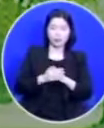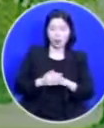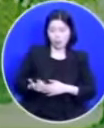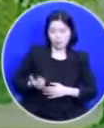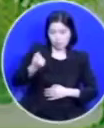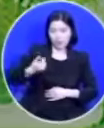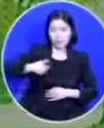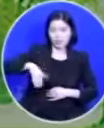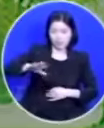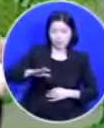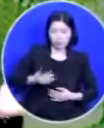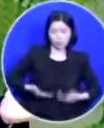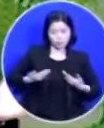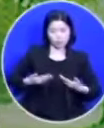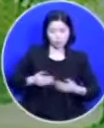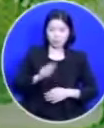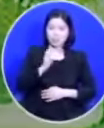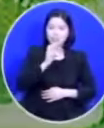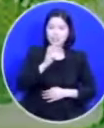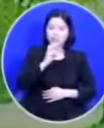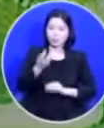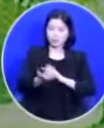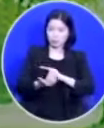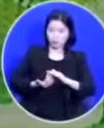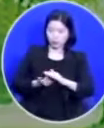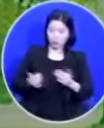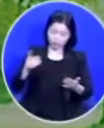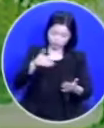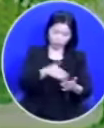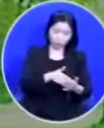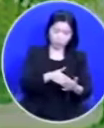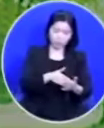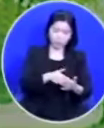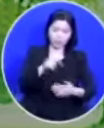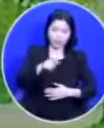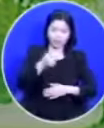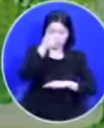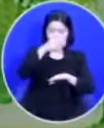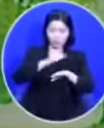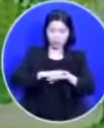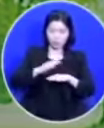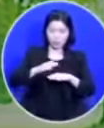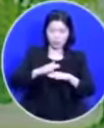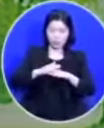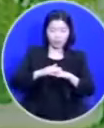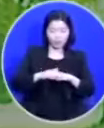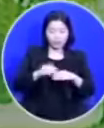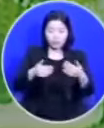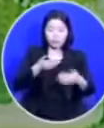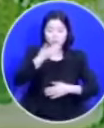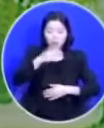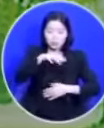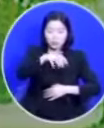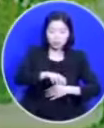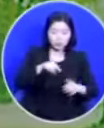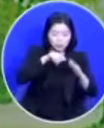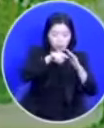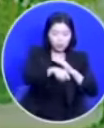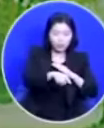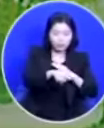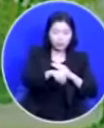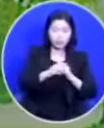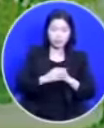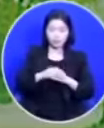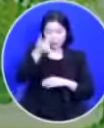서둘러서 가서 한 30분 전에 도착을 했어 그래서 그 예배드리는 식당에 들어갔는데 예배 때